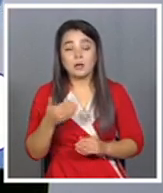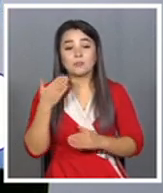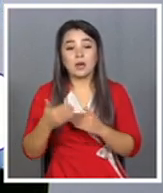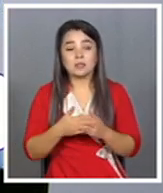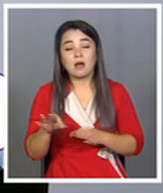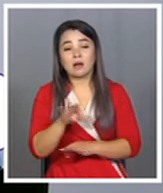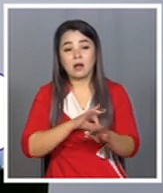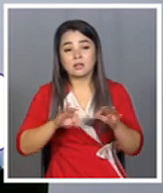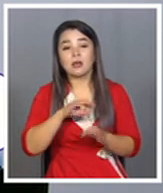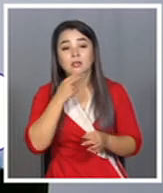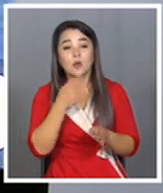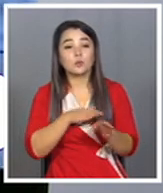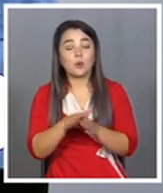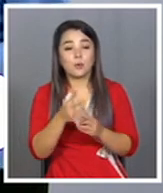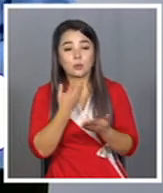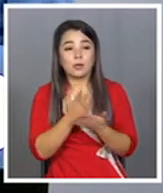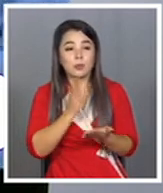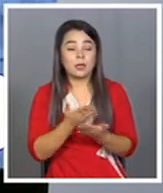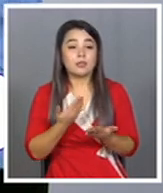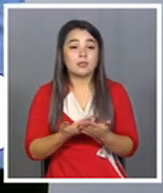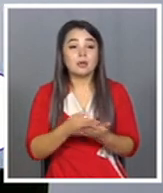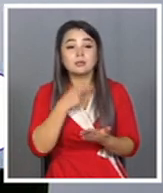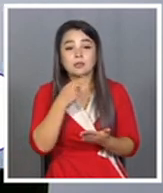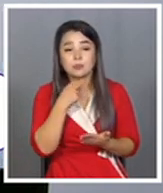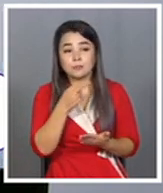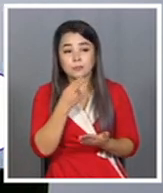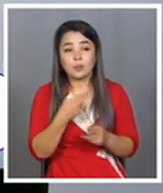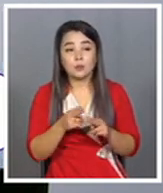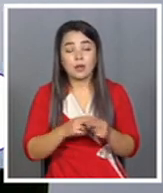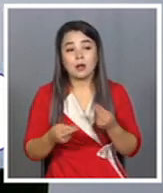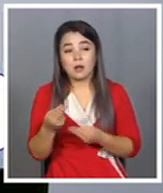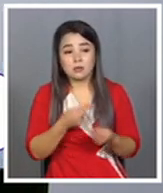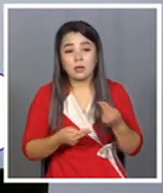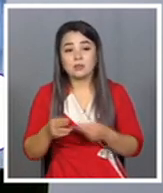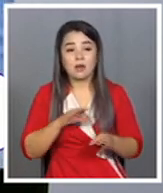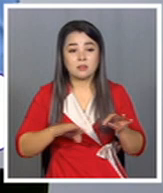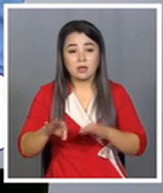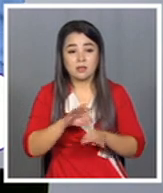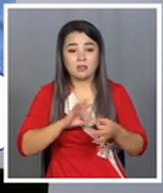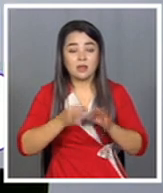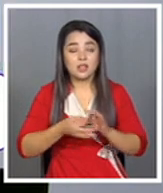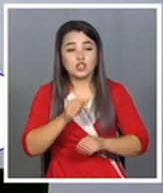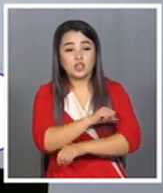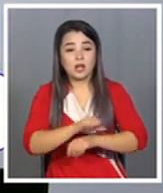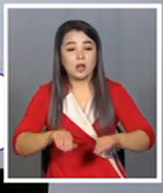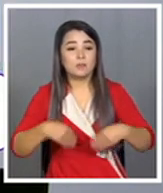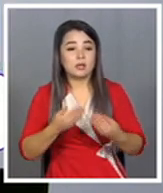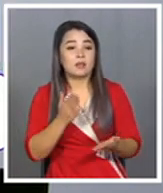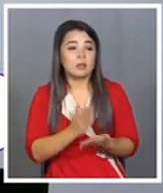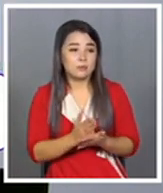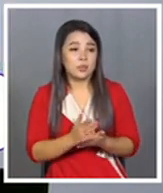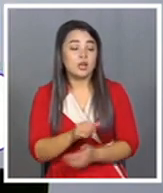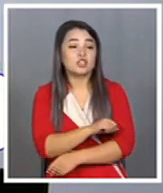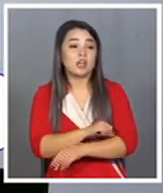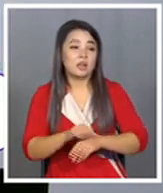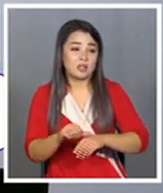алдарыңыздағы картадан толық көрсете аламыз. Қараңыздар. Бұл картада литосфералық тақталардың шекаралары берілген. Міне,